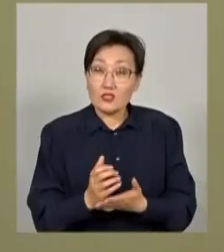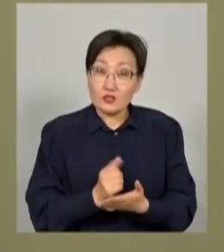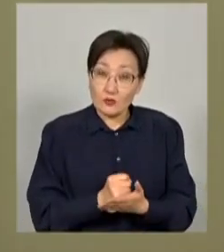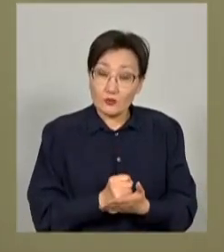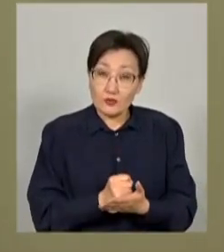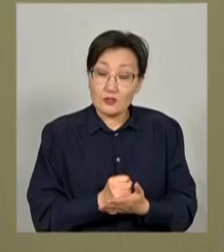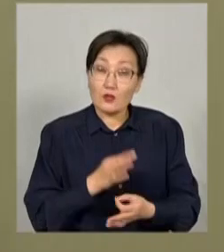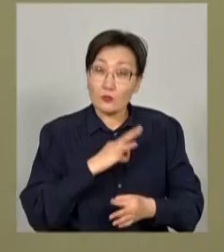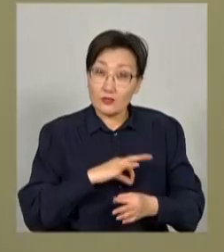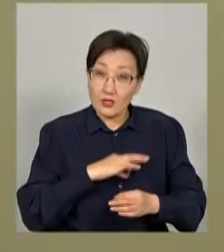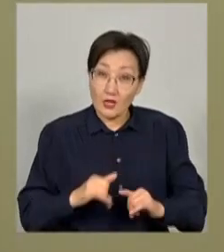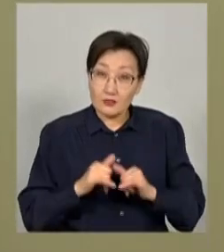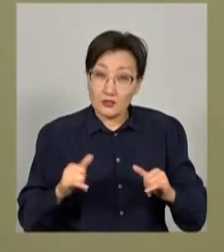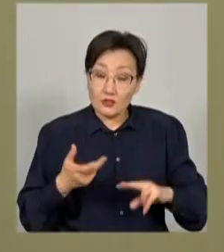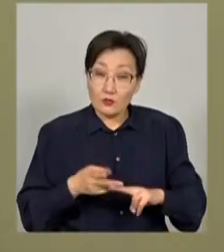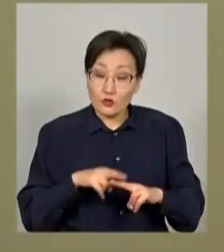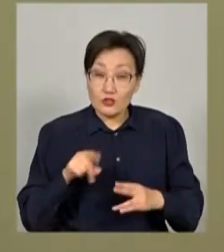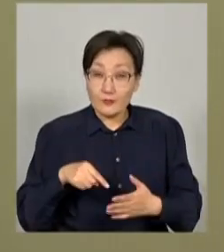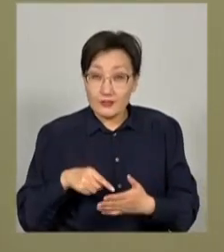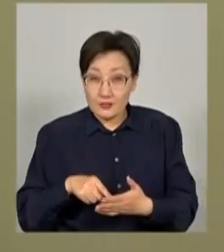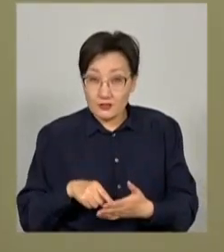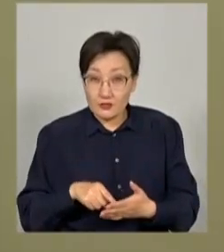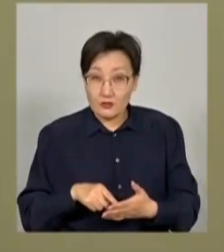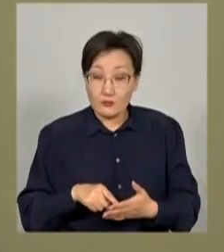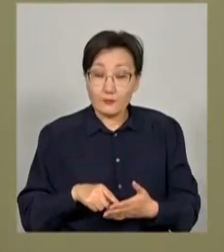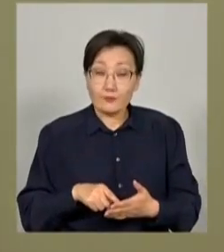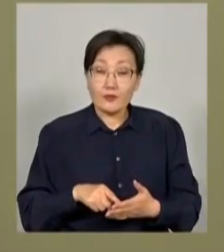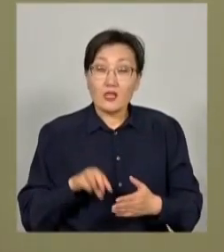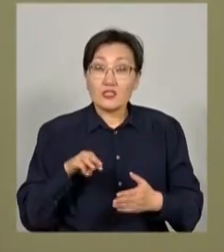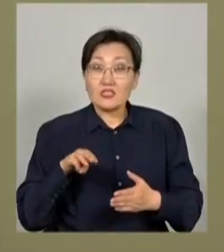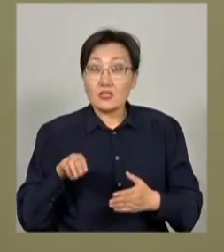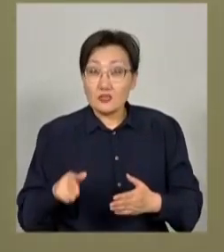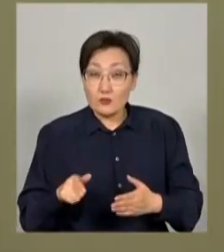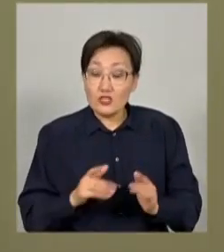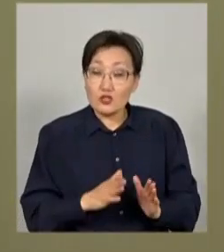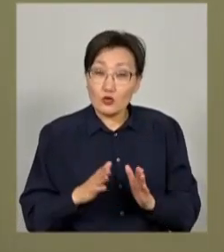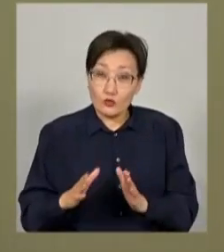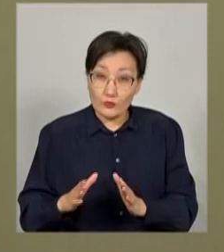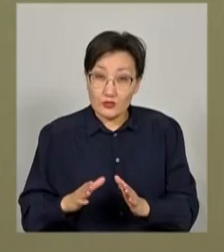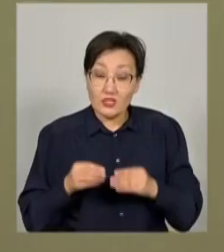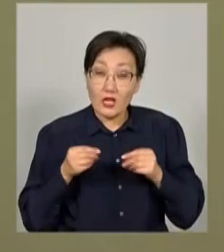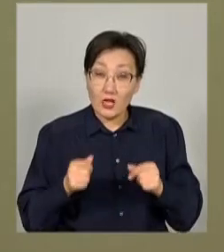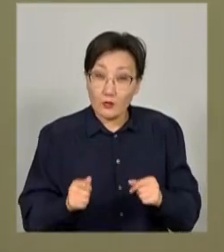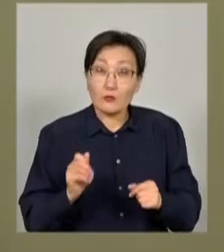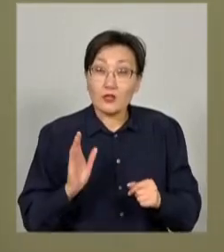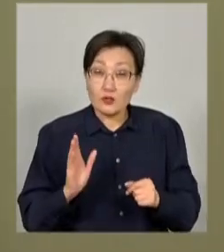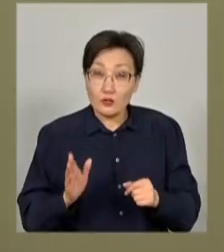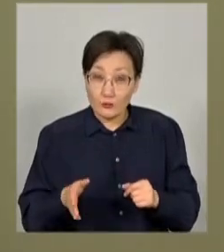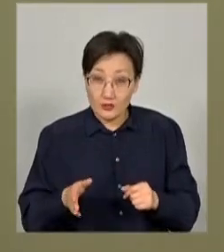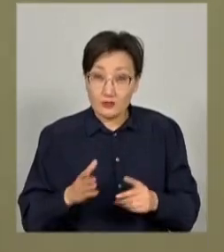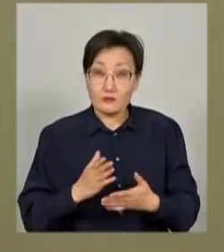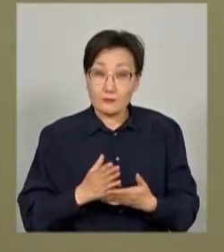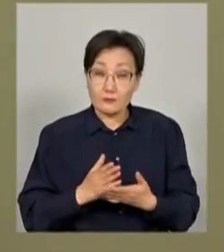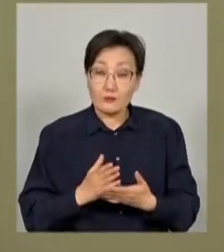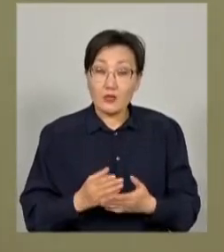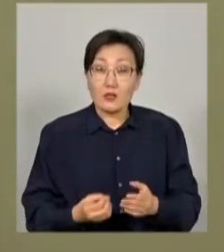түсімдерінде арттырады. Не осы мәселелерде белгілі дәрежеде теңгеміздің тұрақты болуына да ықпал ететіндігі бар. Дей тұрғанмен,